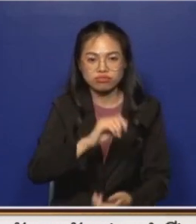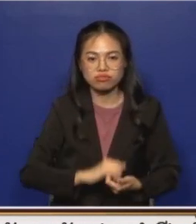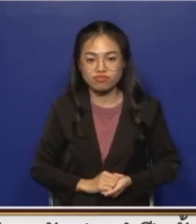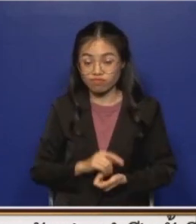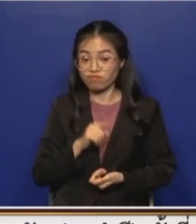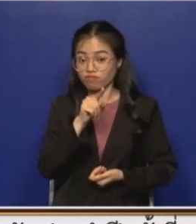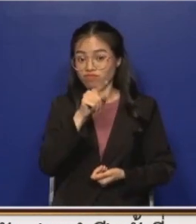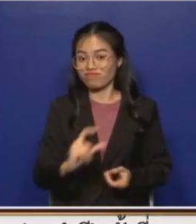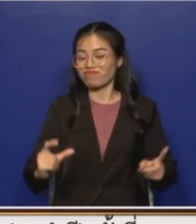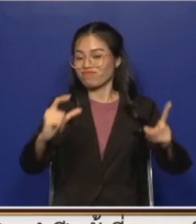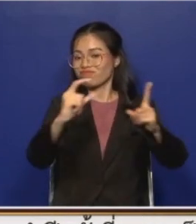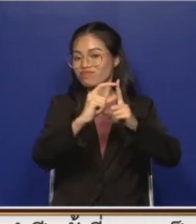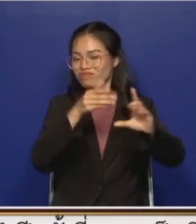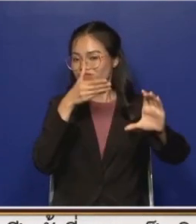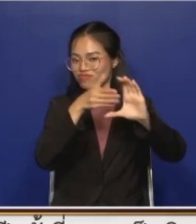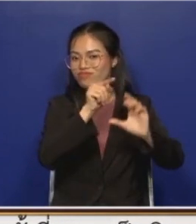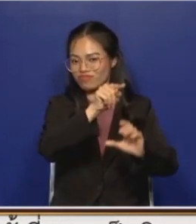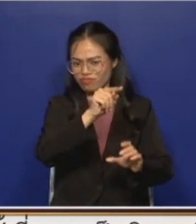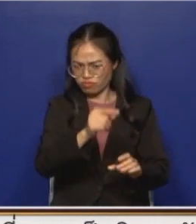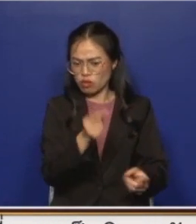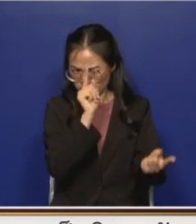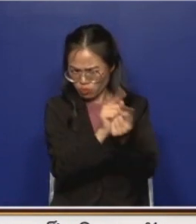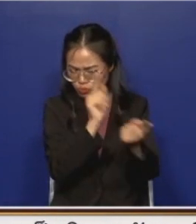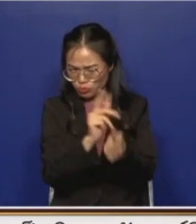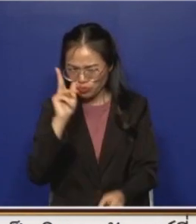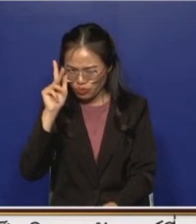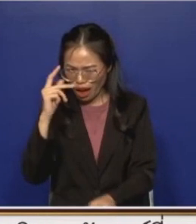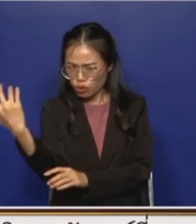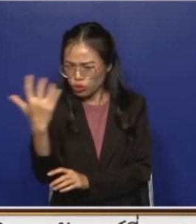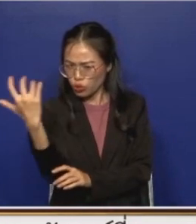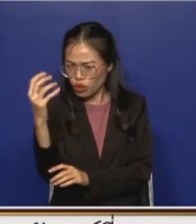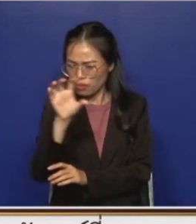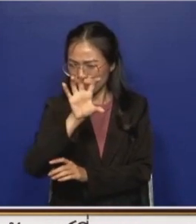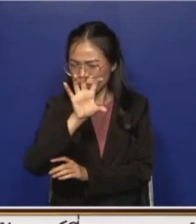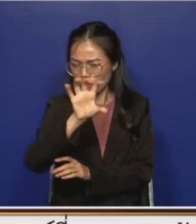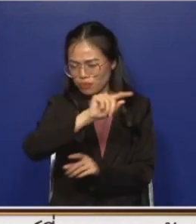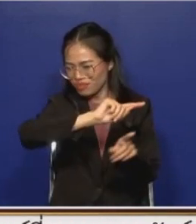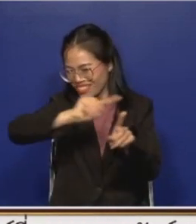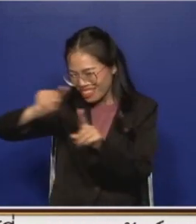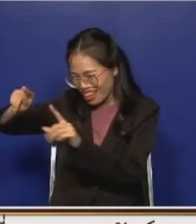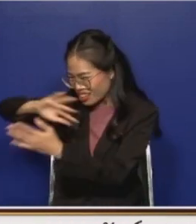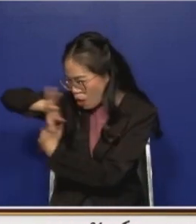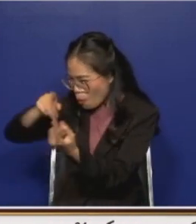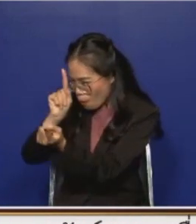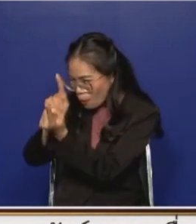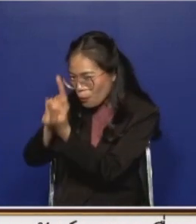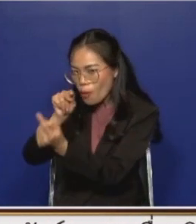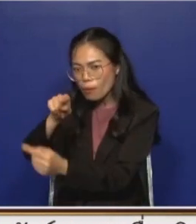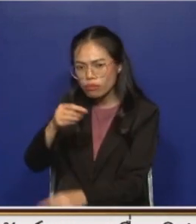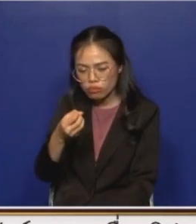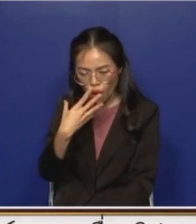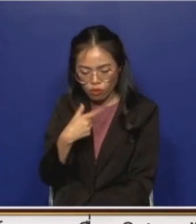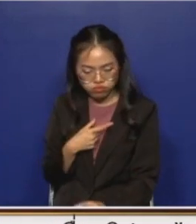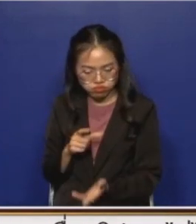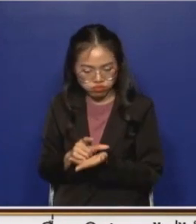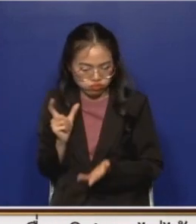ไรขึ้น อันนี้ออกทุกสื่อนะฮะแต่ผมดึงออกมาเฉพาะสื่อเดียวท่านบอกว่าท่านไม่ออกผมผิด